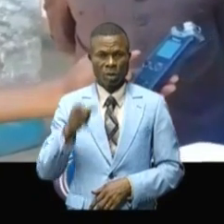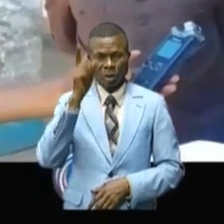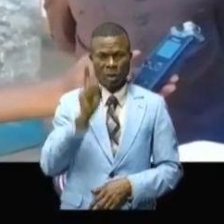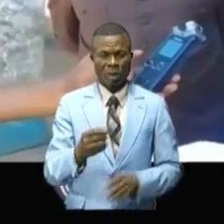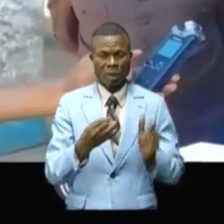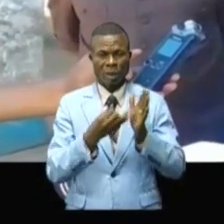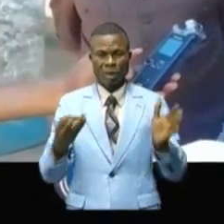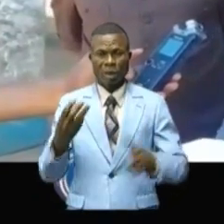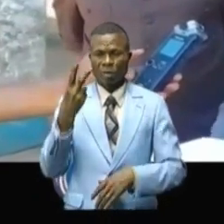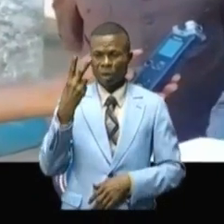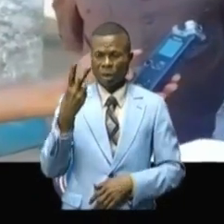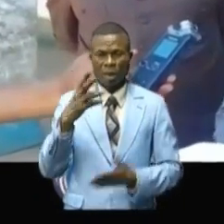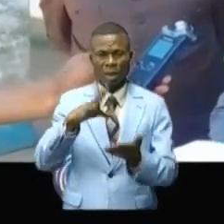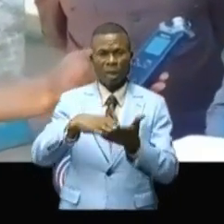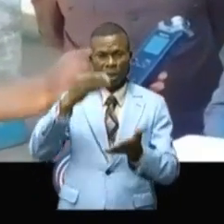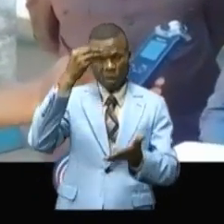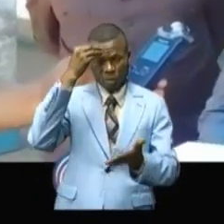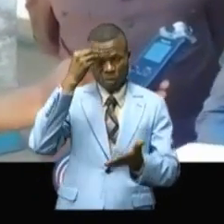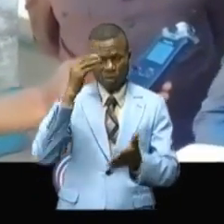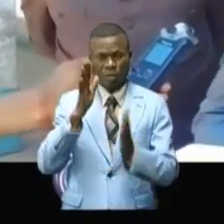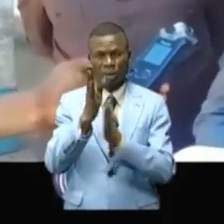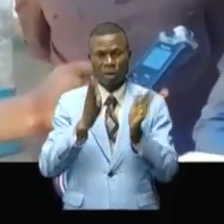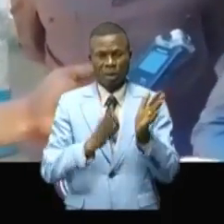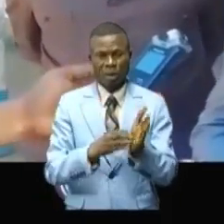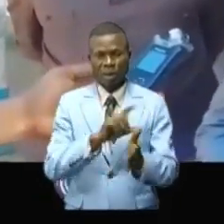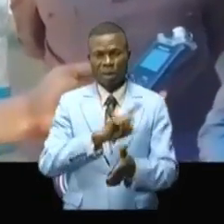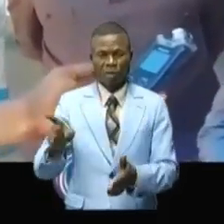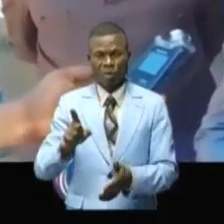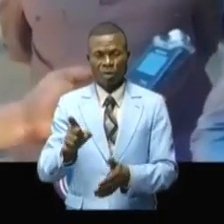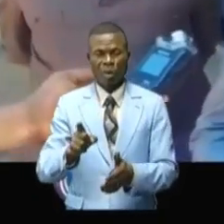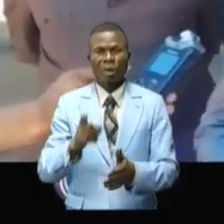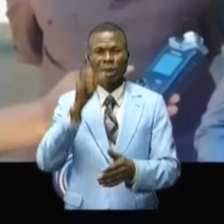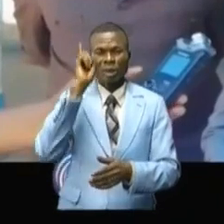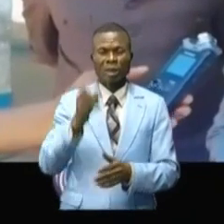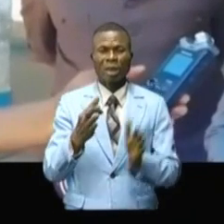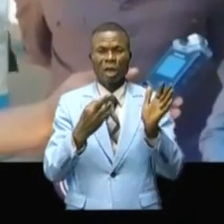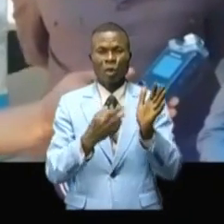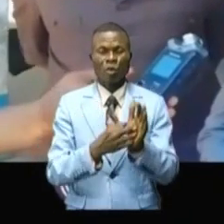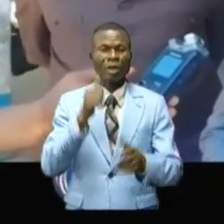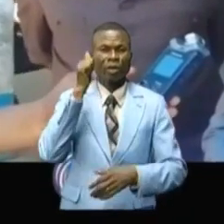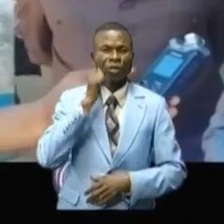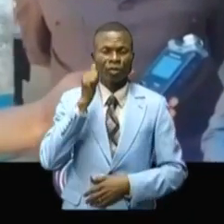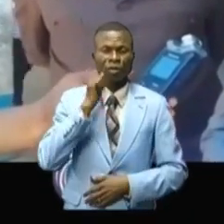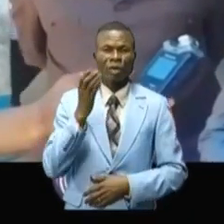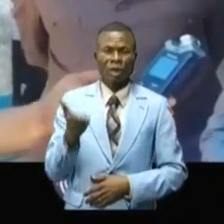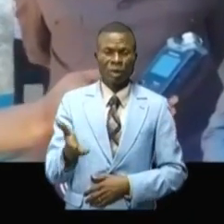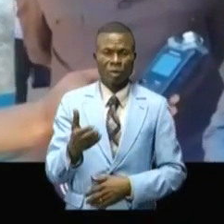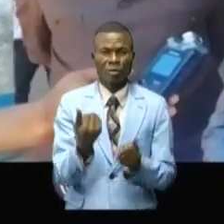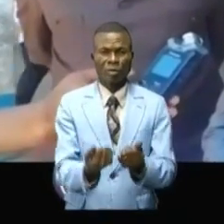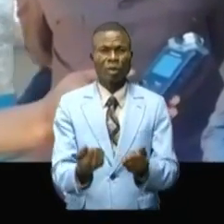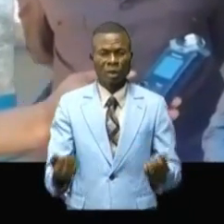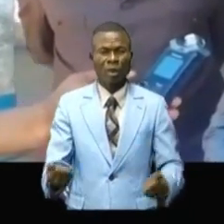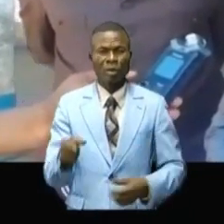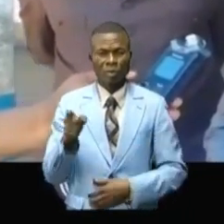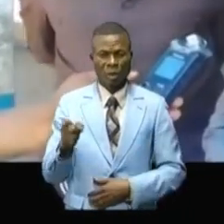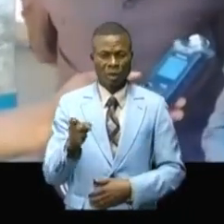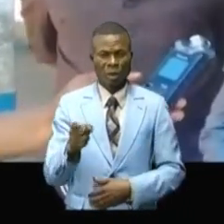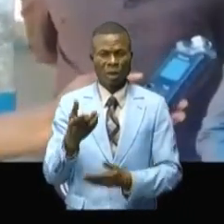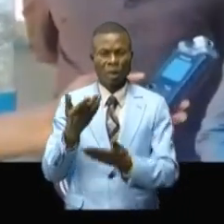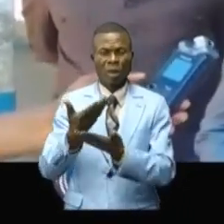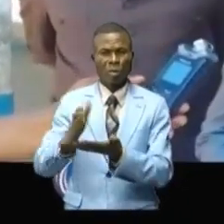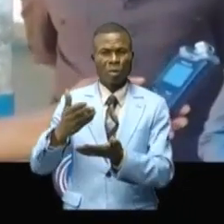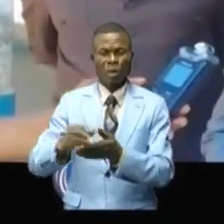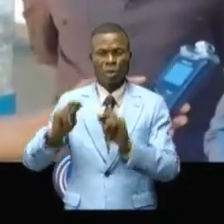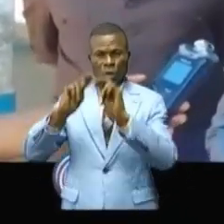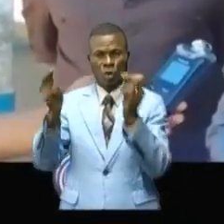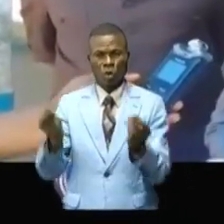174 élèves, dont 19 108 filles. Et ces enfants sont répartis dans